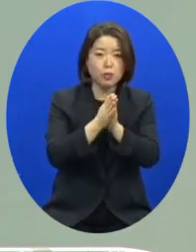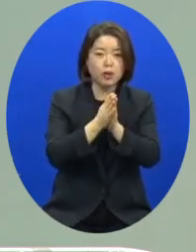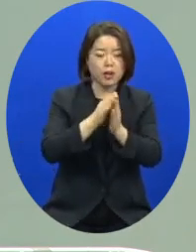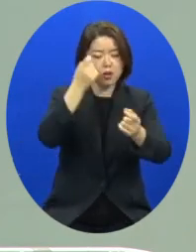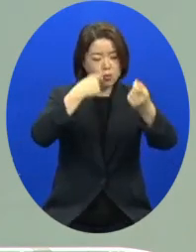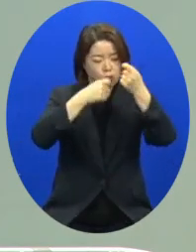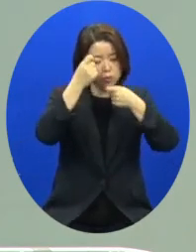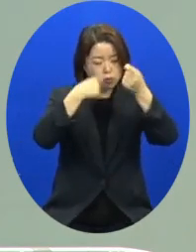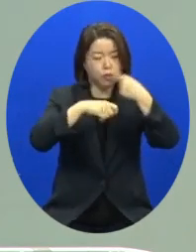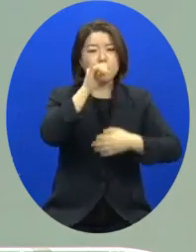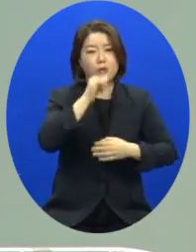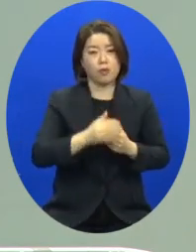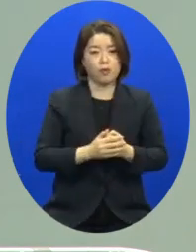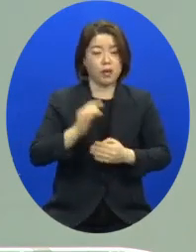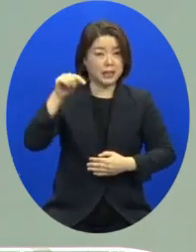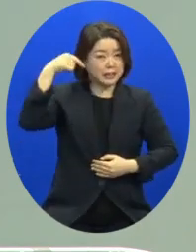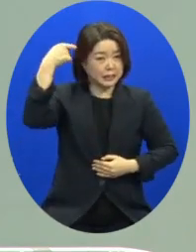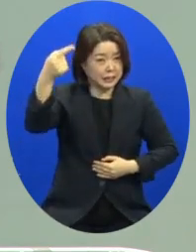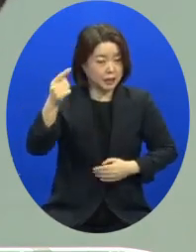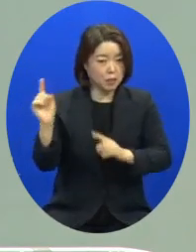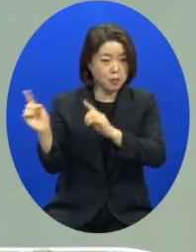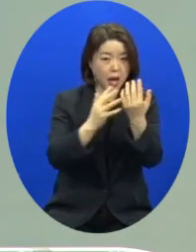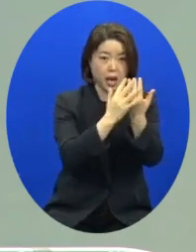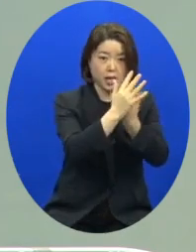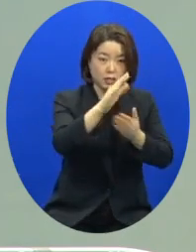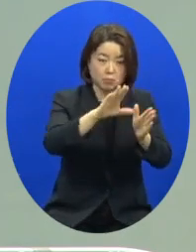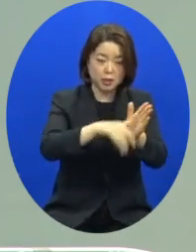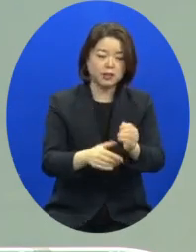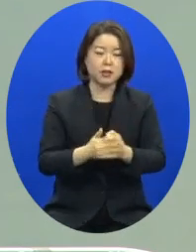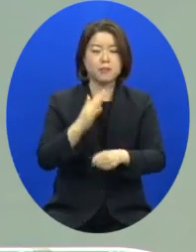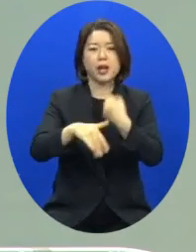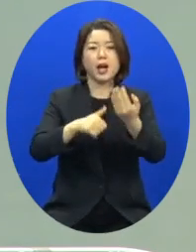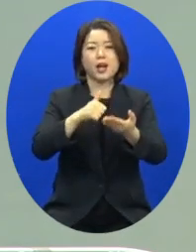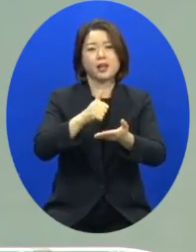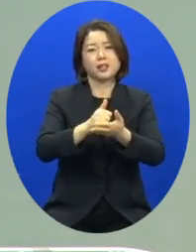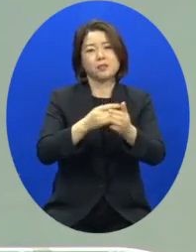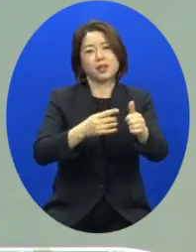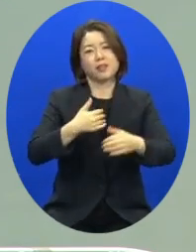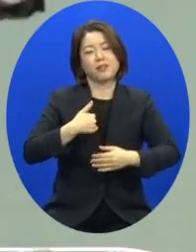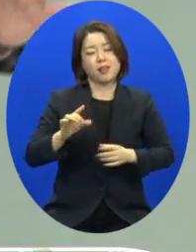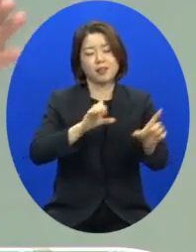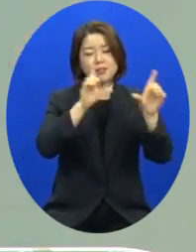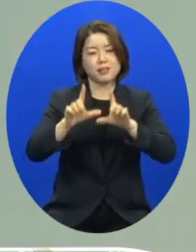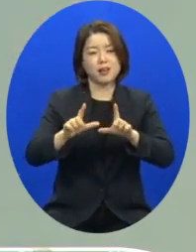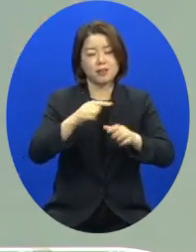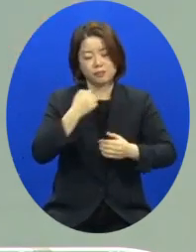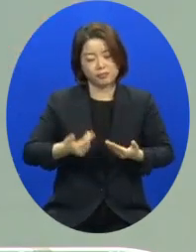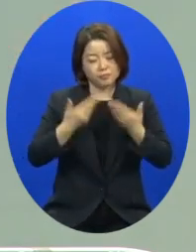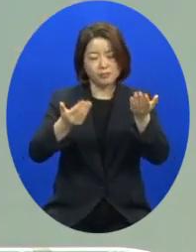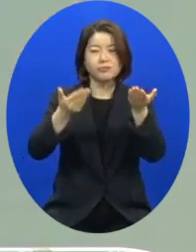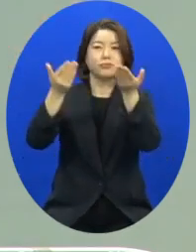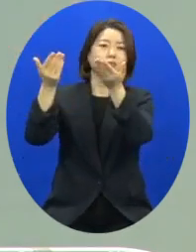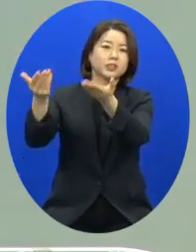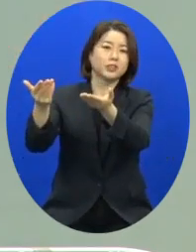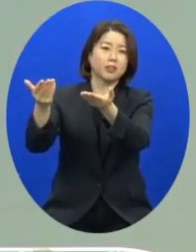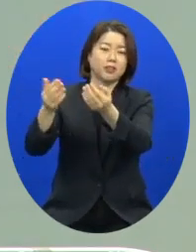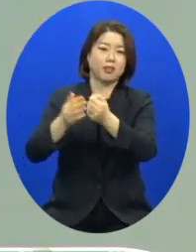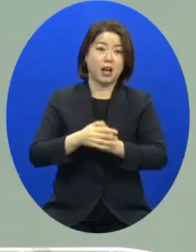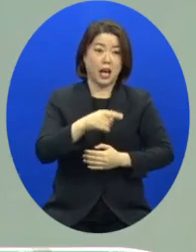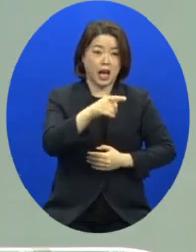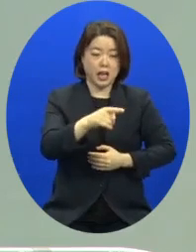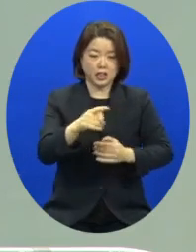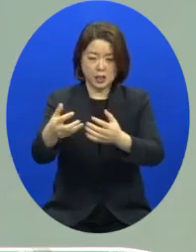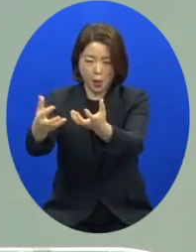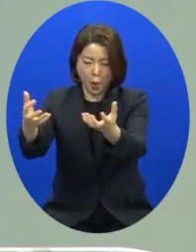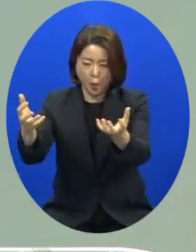울더라고요. 그리고 그 다음날 집회 때 하나님께 내 삶을 헌신합니다. 그렇게 헌신하고 나오는 무리